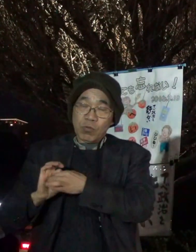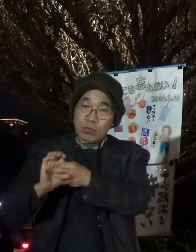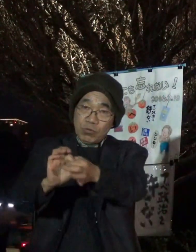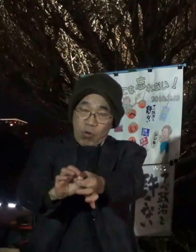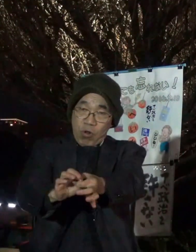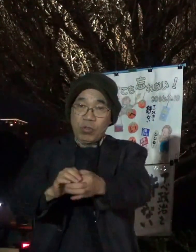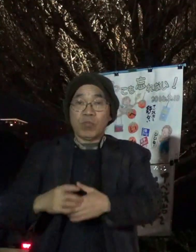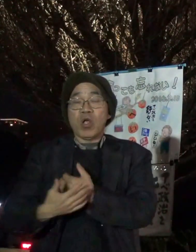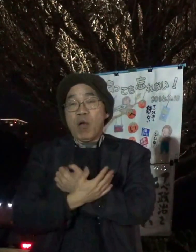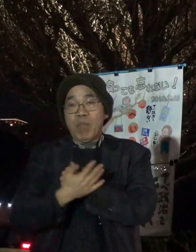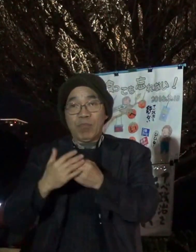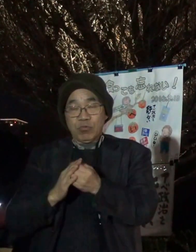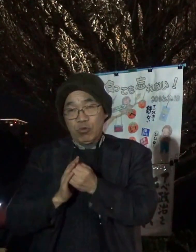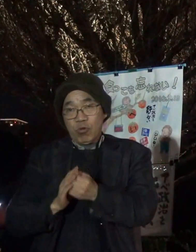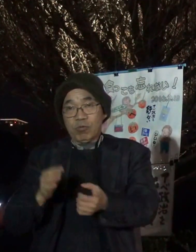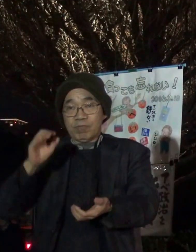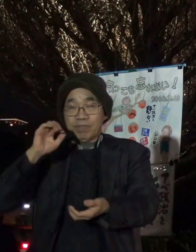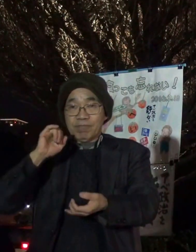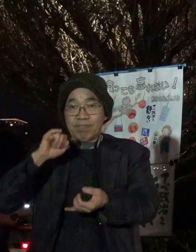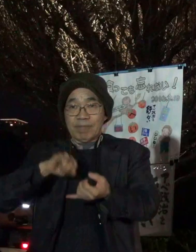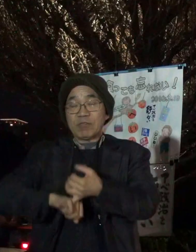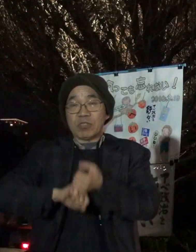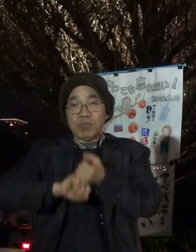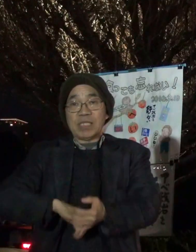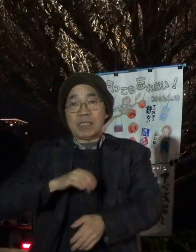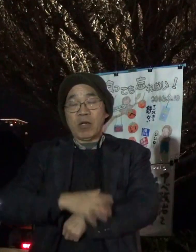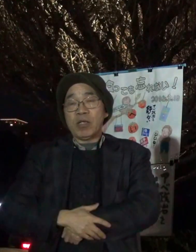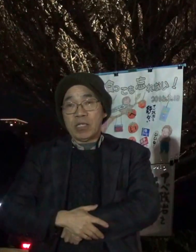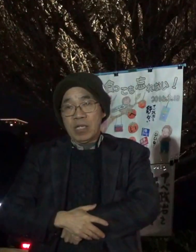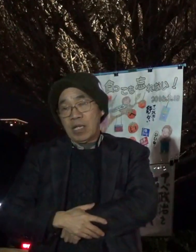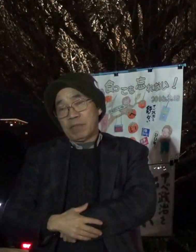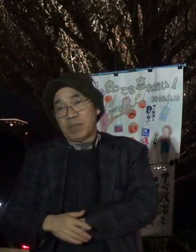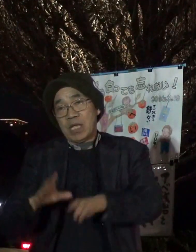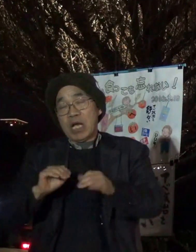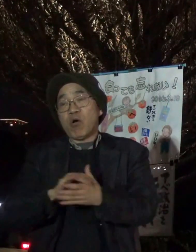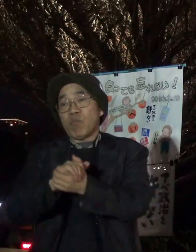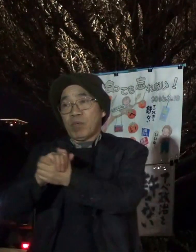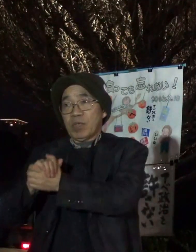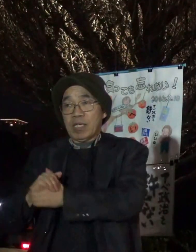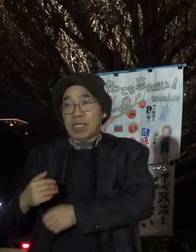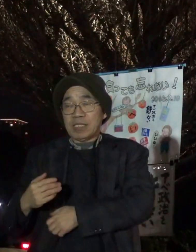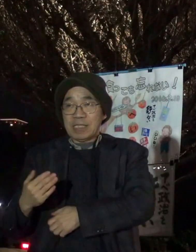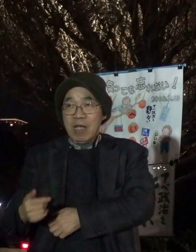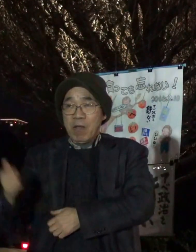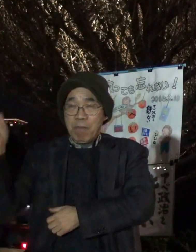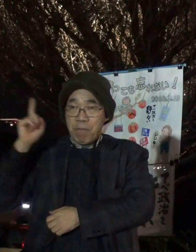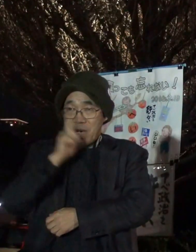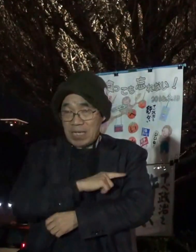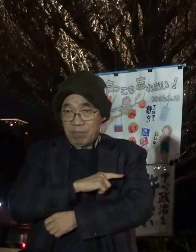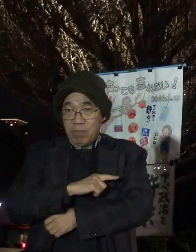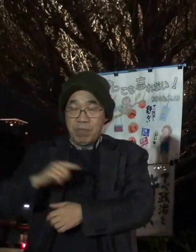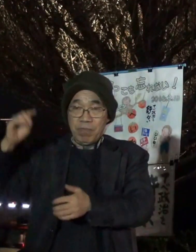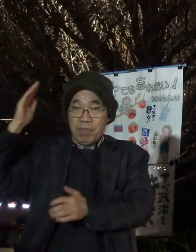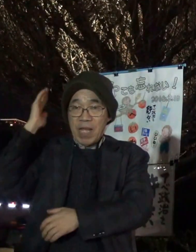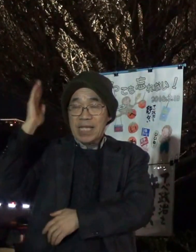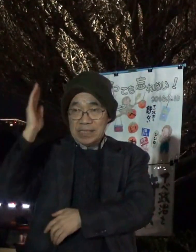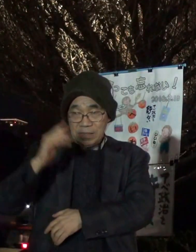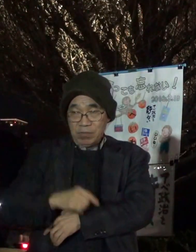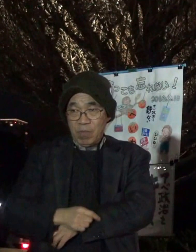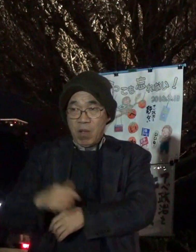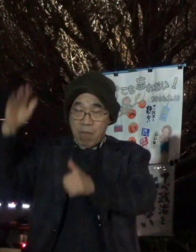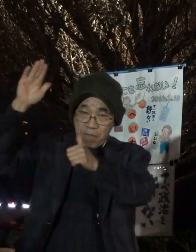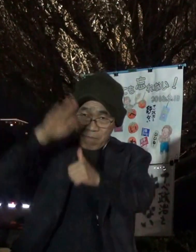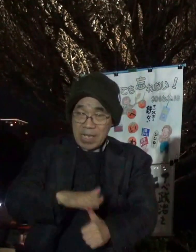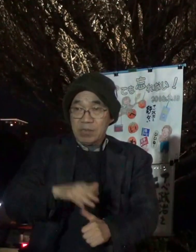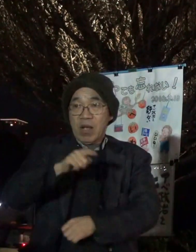平和を守り、専制政治や奴隷制、圧政や偏境を地球